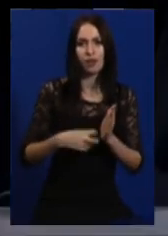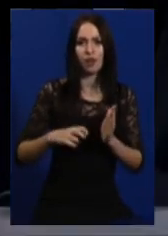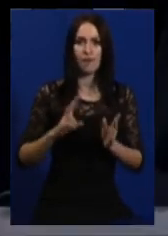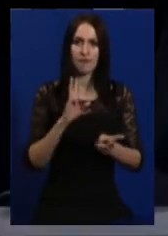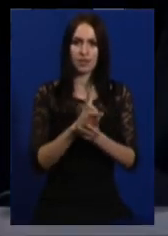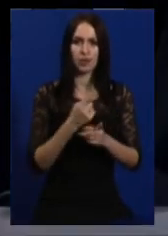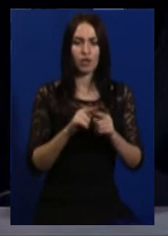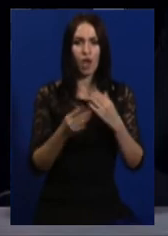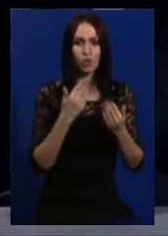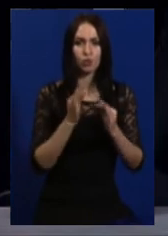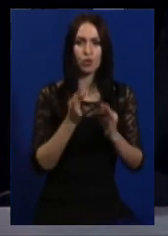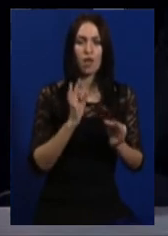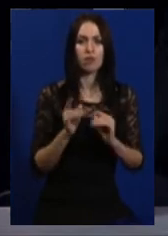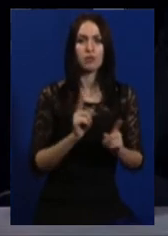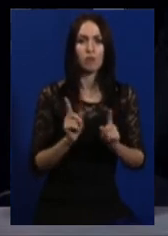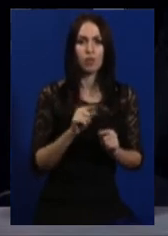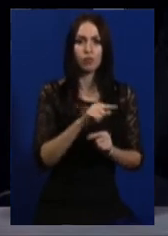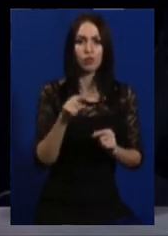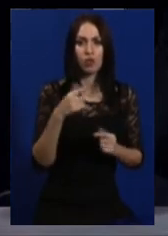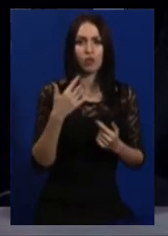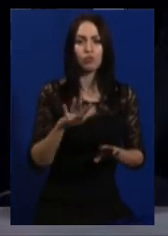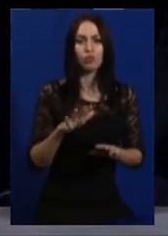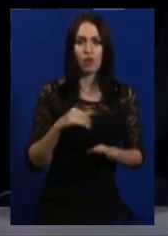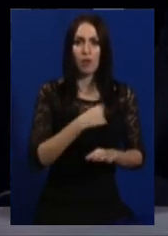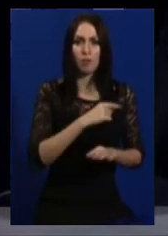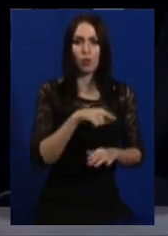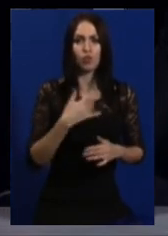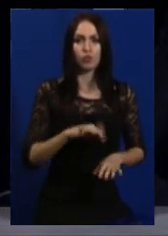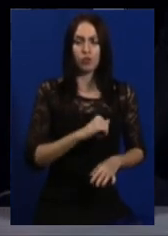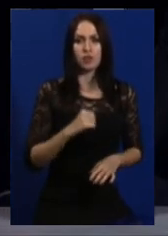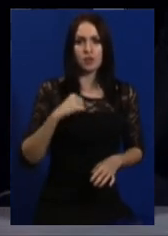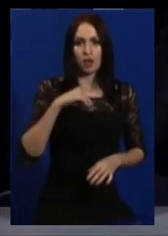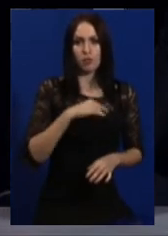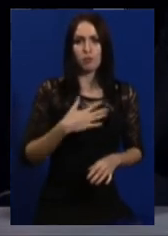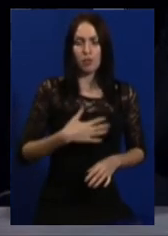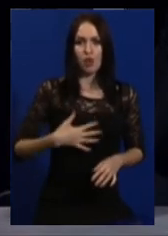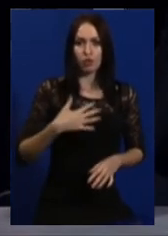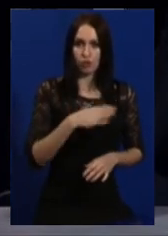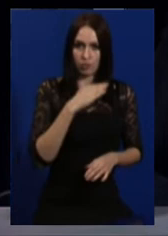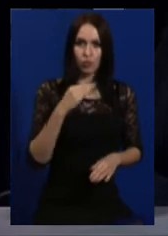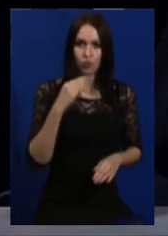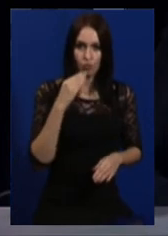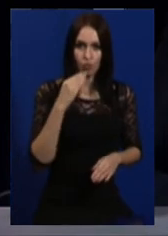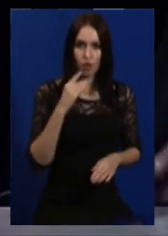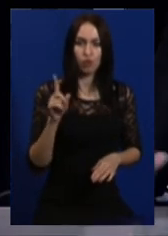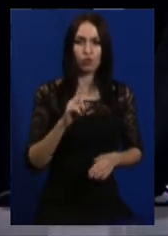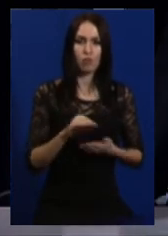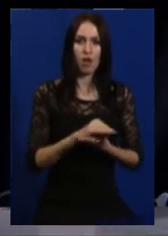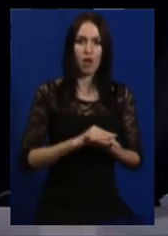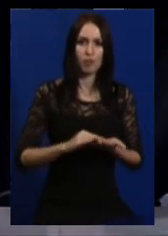потому что они они уже пережили достаточно много для того чтобы